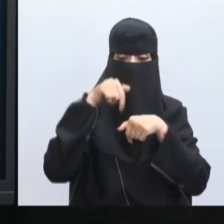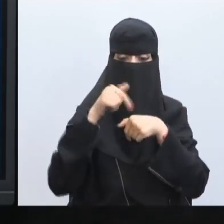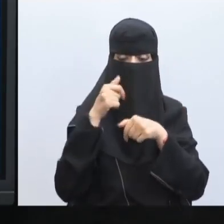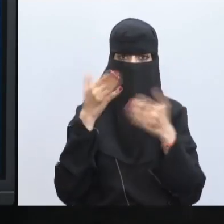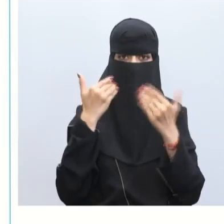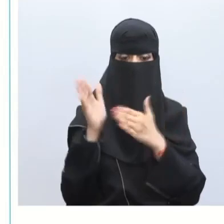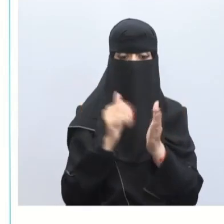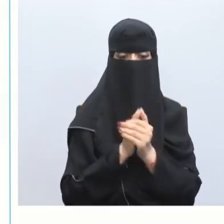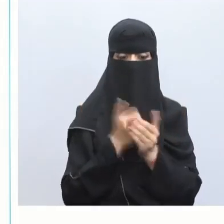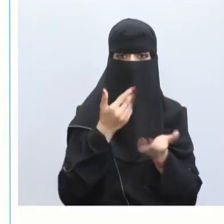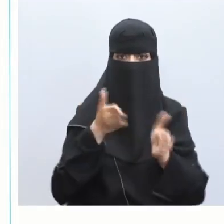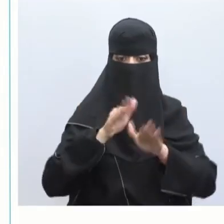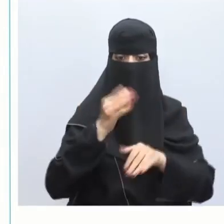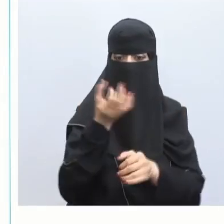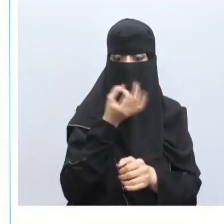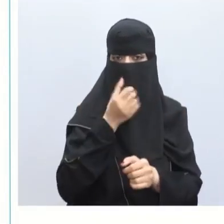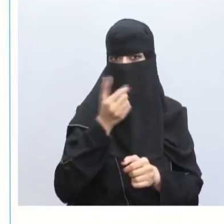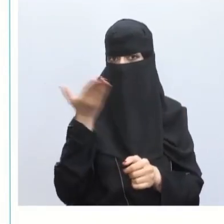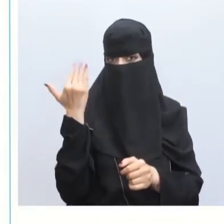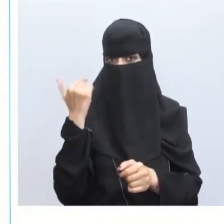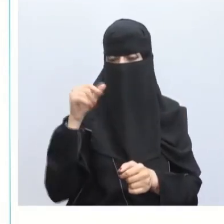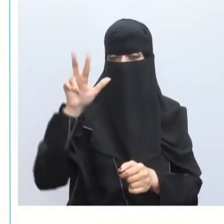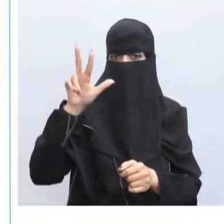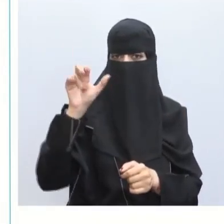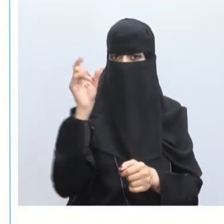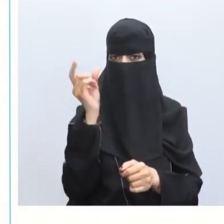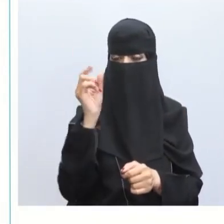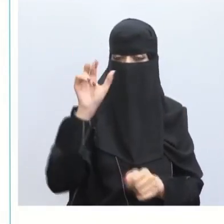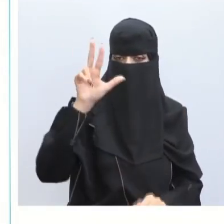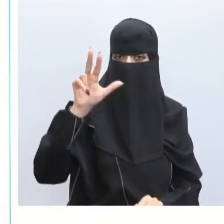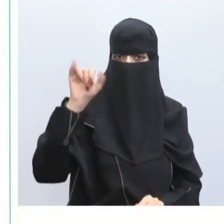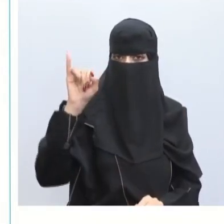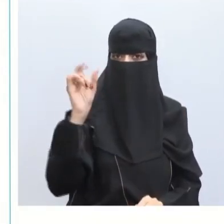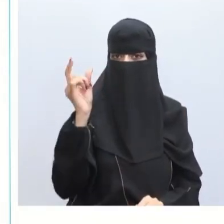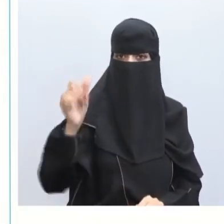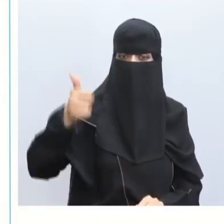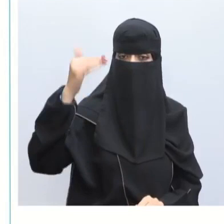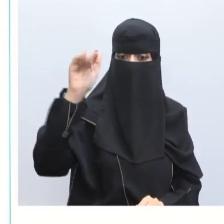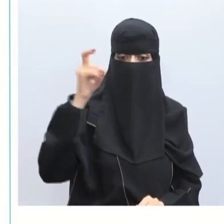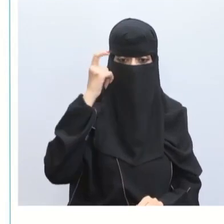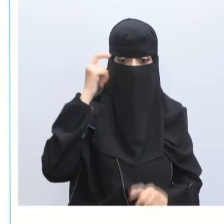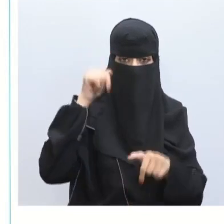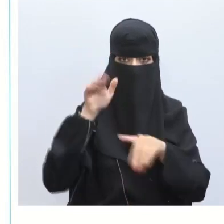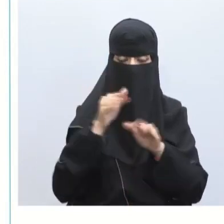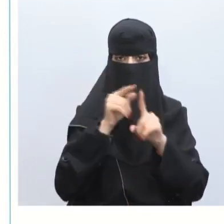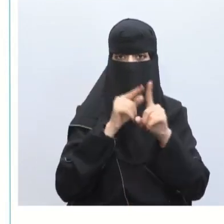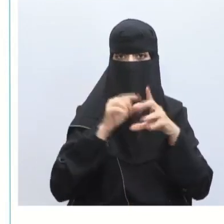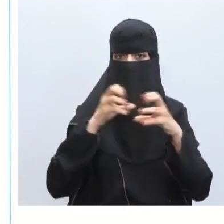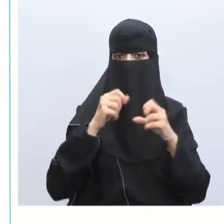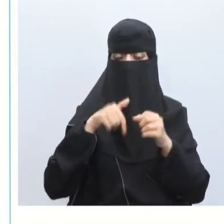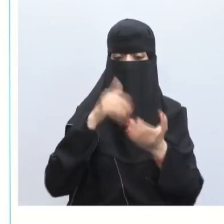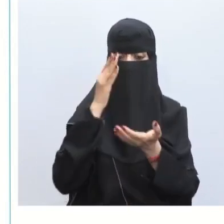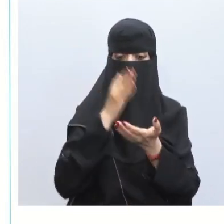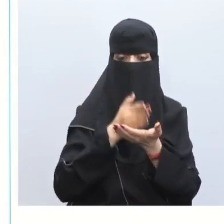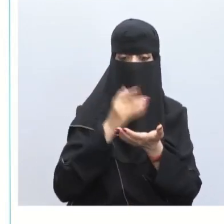والطقس كذلك تحدثنا في الدرس السابق عن المناخ وعرفنا المناخ وقلنا هو